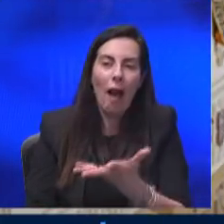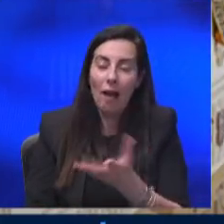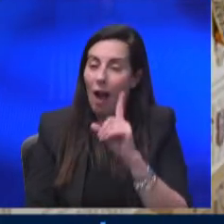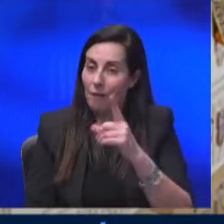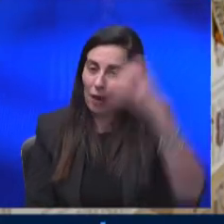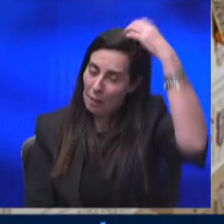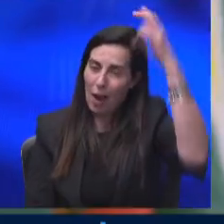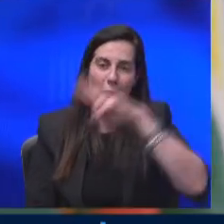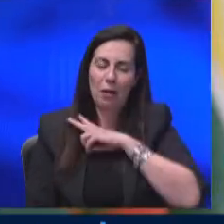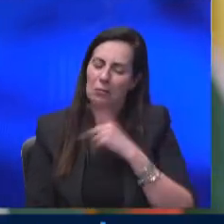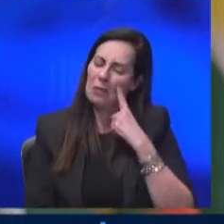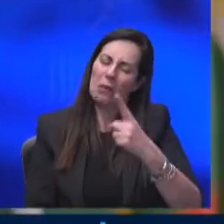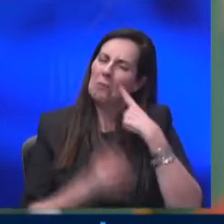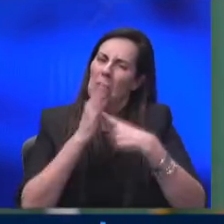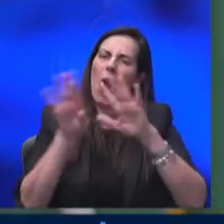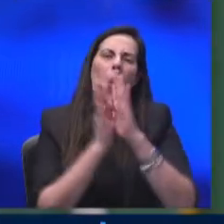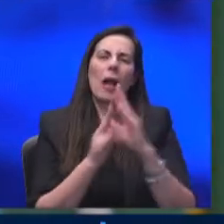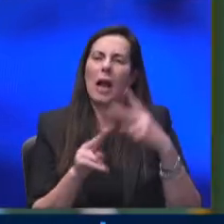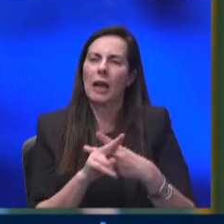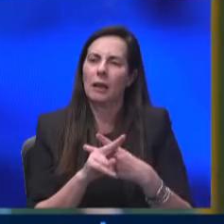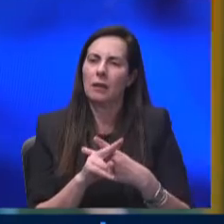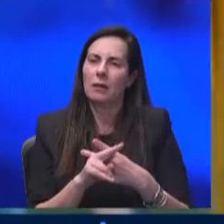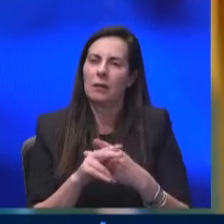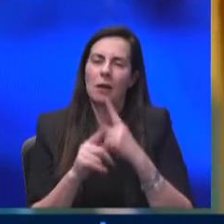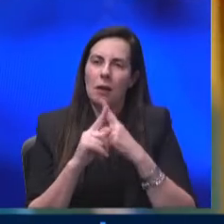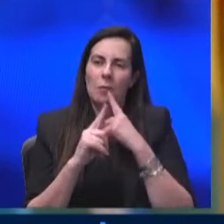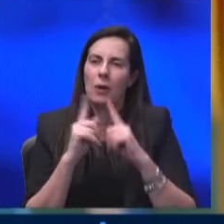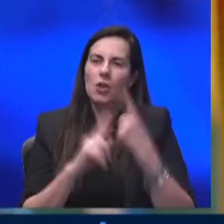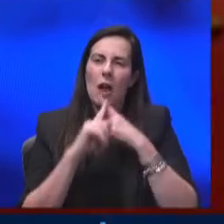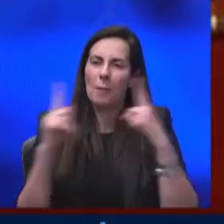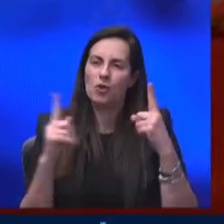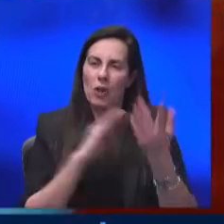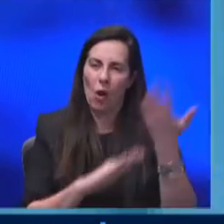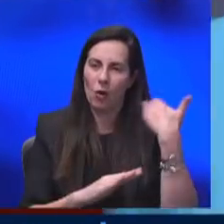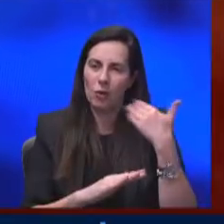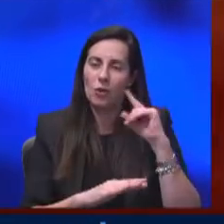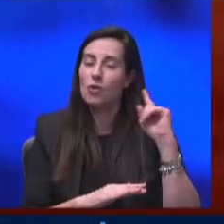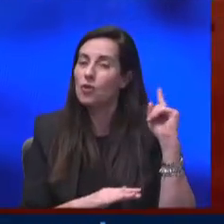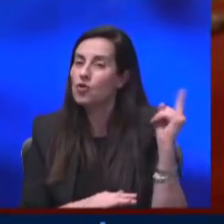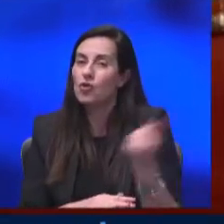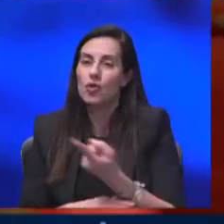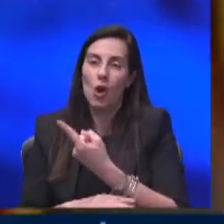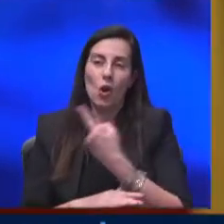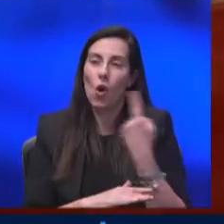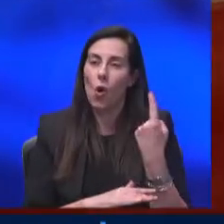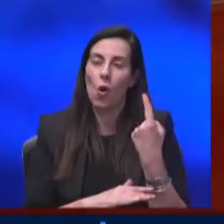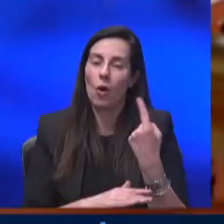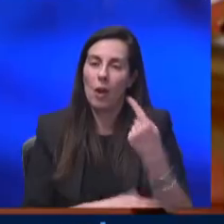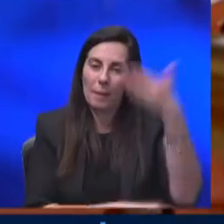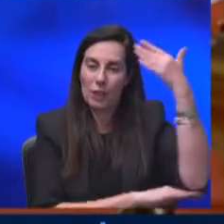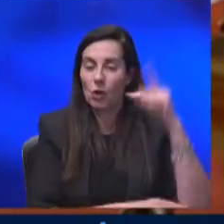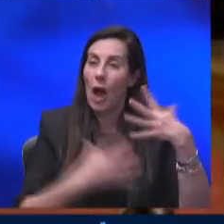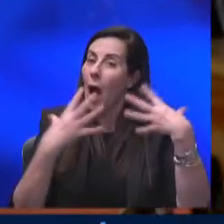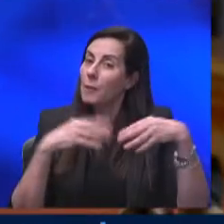עסקים כרגיל. Whilst experiences of the last year have been different across the Commonwealth. בני המשפחה שיגרו בסוף